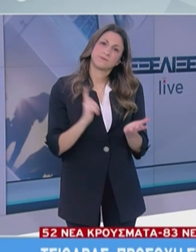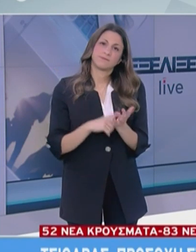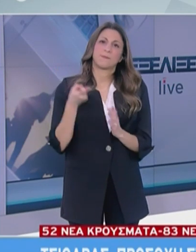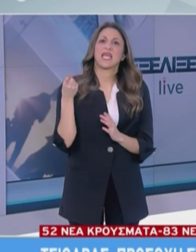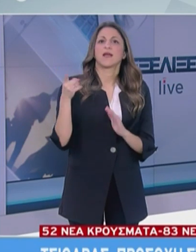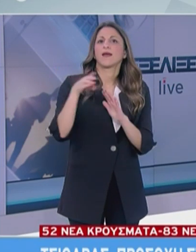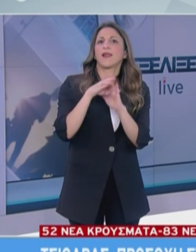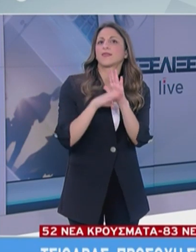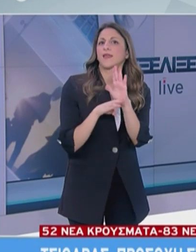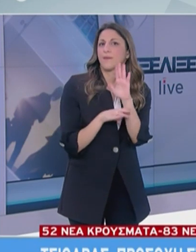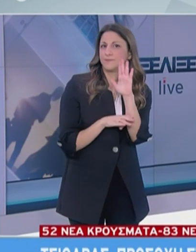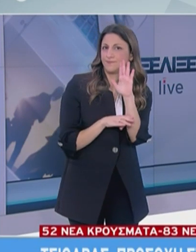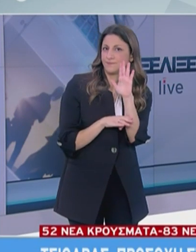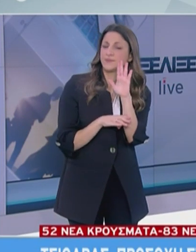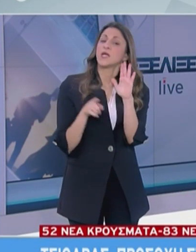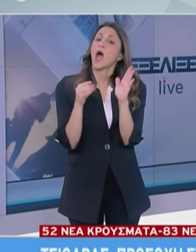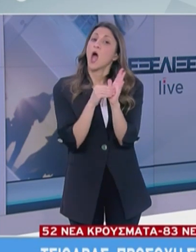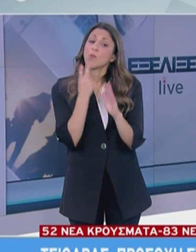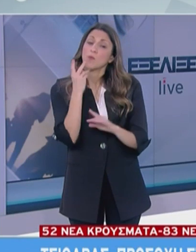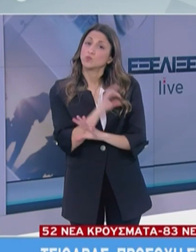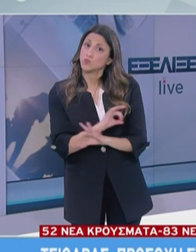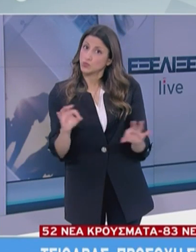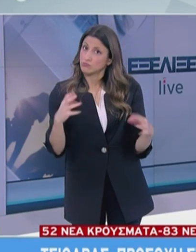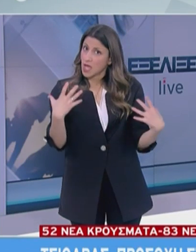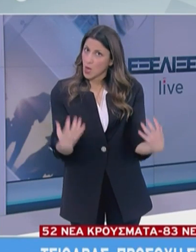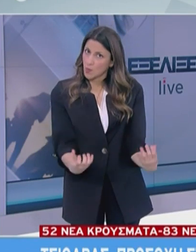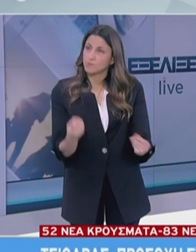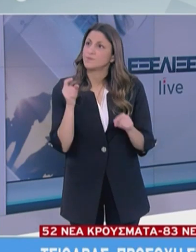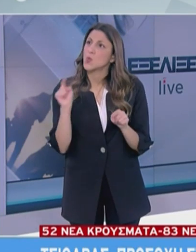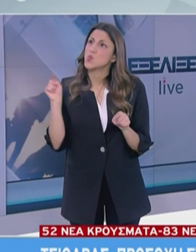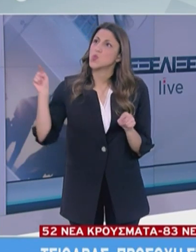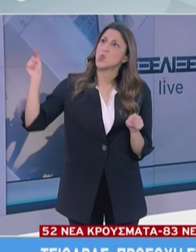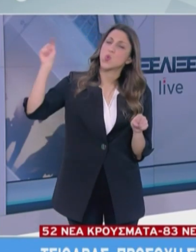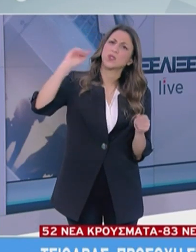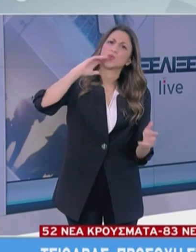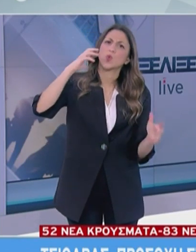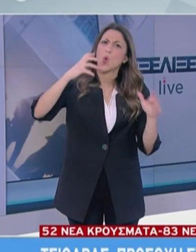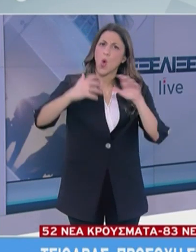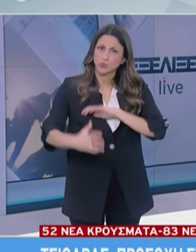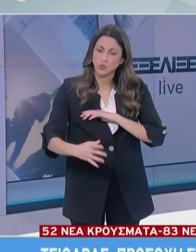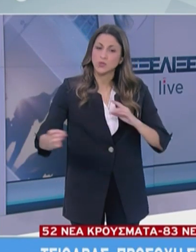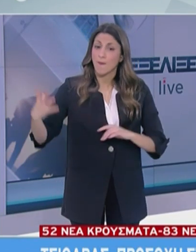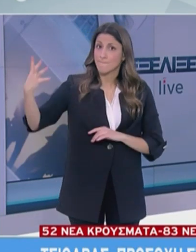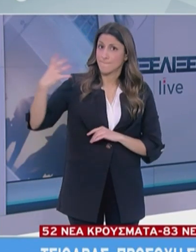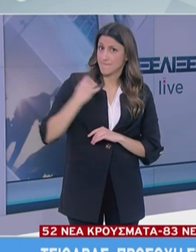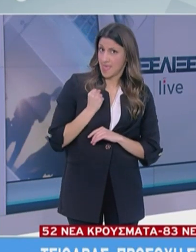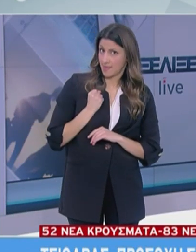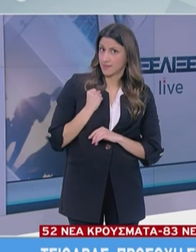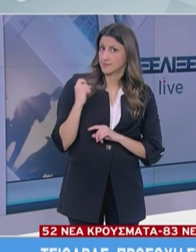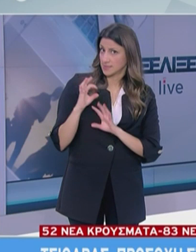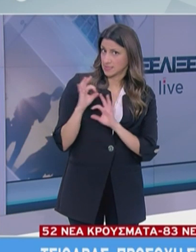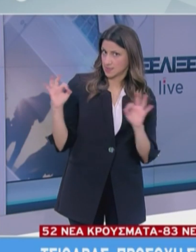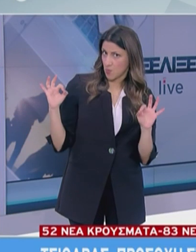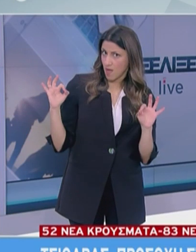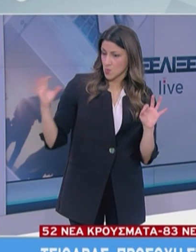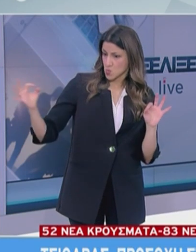κριτήρια επιλογής αλλά και αντίστοιχη ικανότητα του συστήματος. Στις περισσότερες χώρες του κόσμου, για την επιβεβαίωση της νόσου, με τα κριτήρια που έχουμε